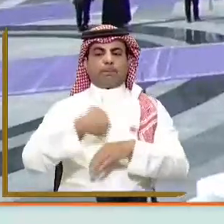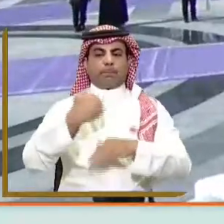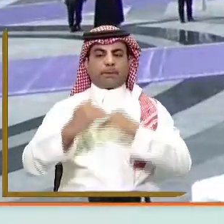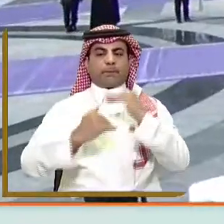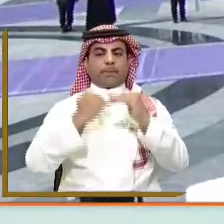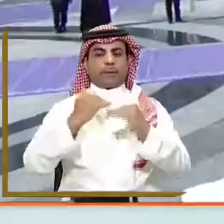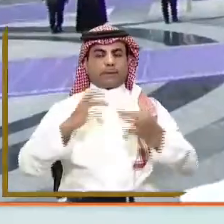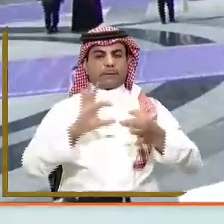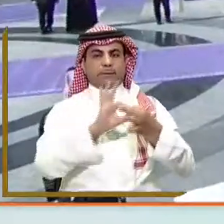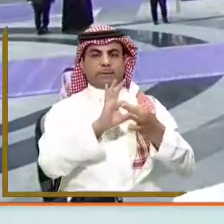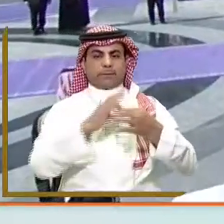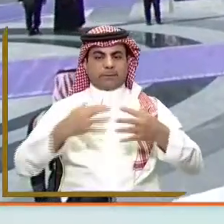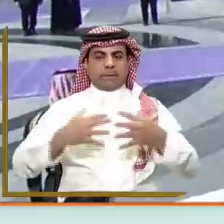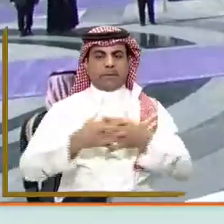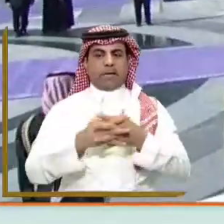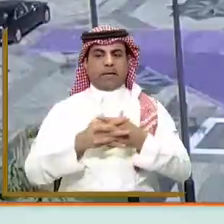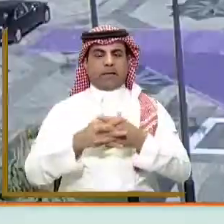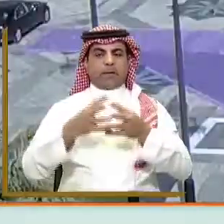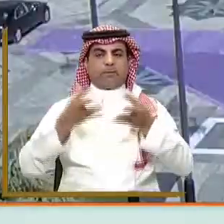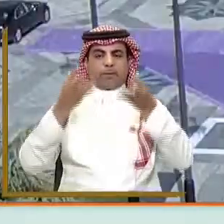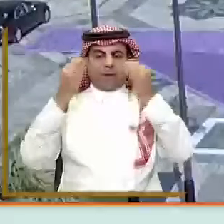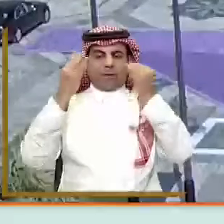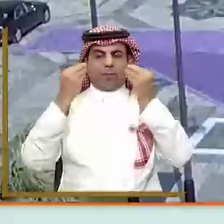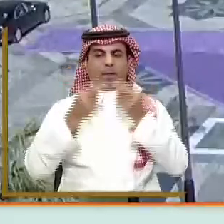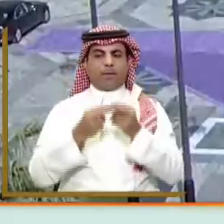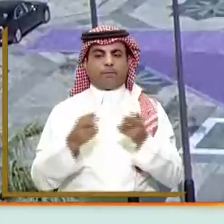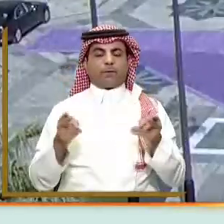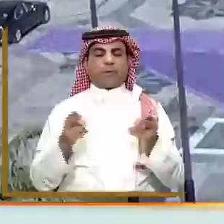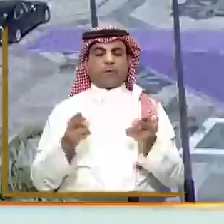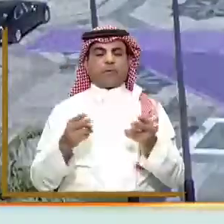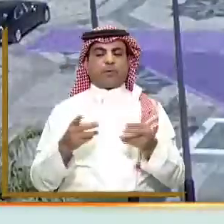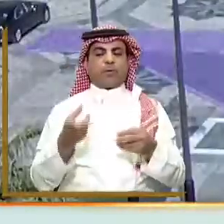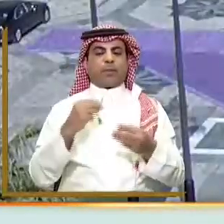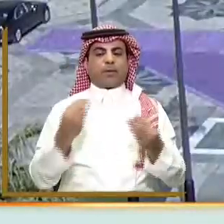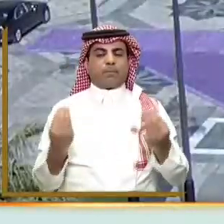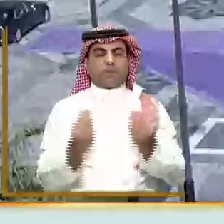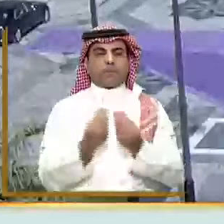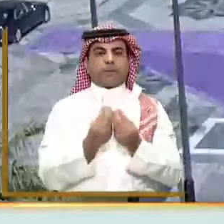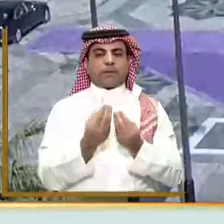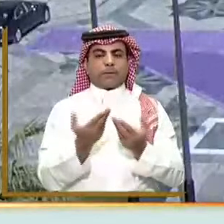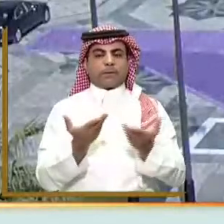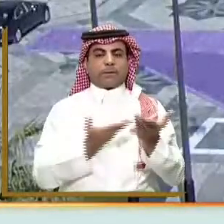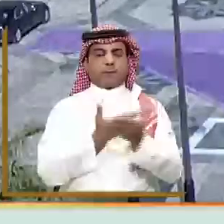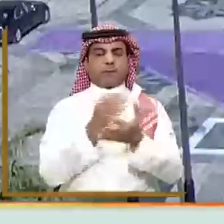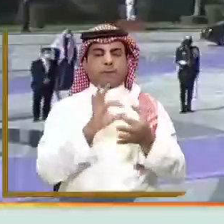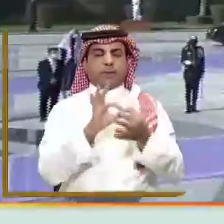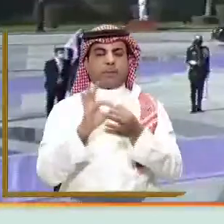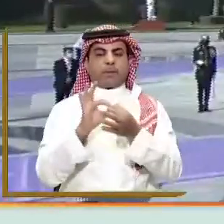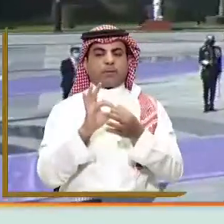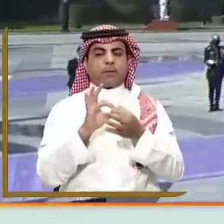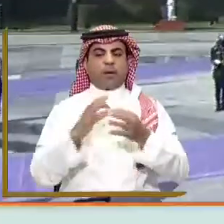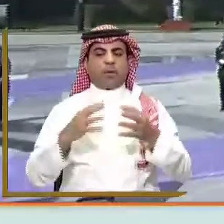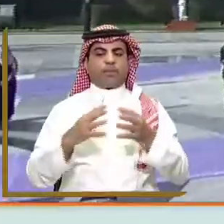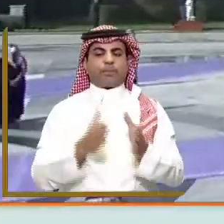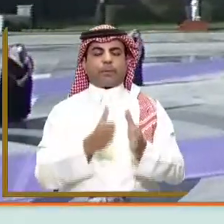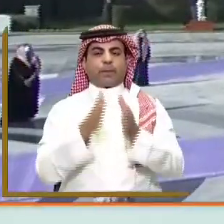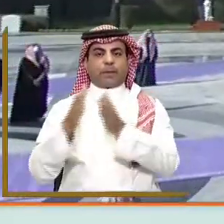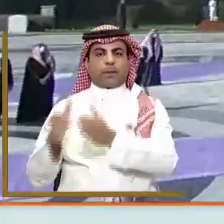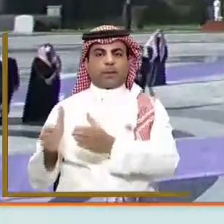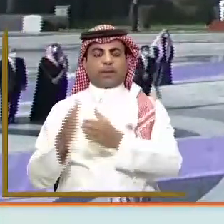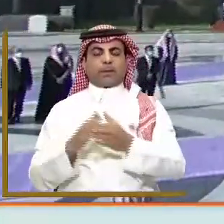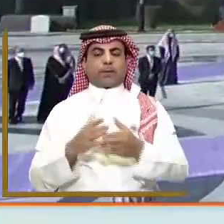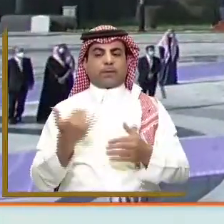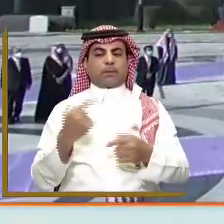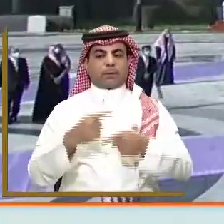لتنمية العلاقات بين البلدين، إلى جانب تعزيز الحوار البناء والتنوع الثقافي. واتفق الجانبان